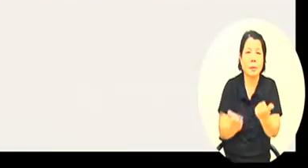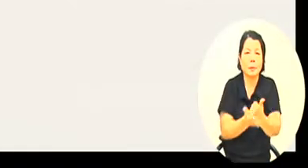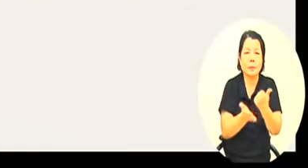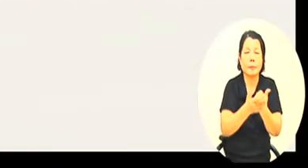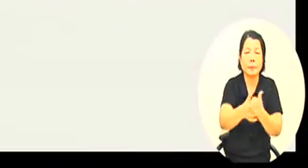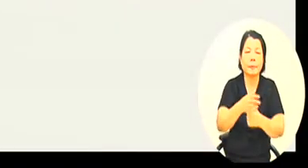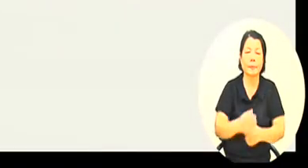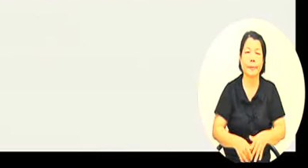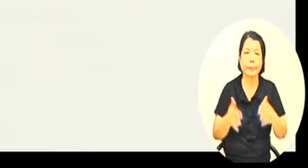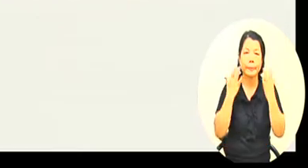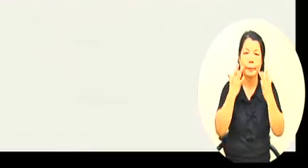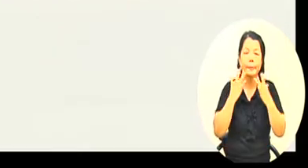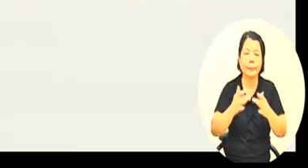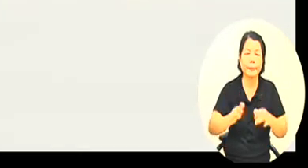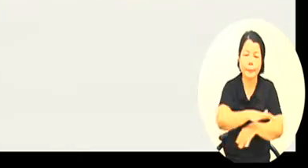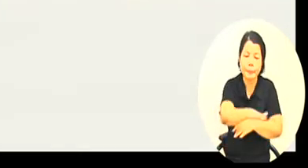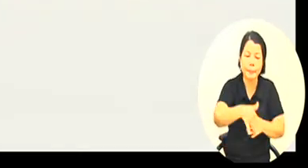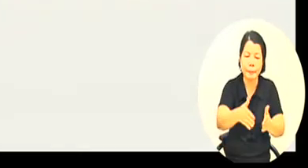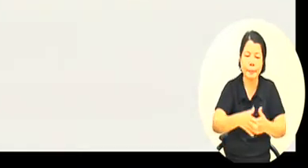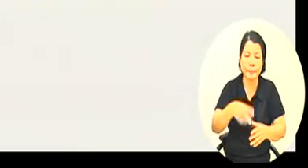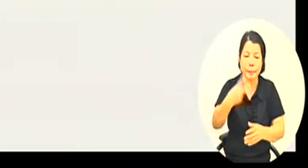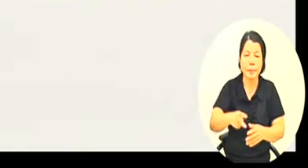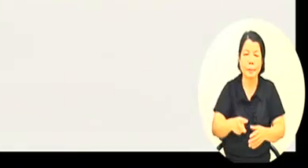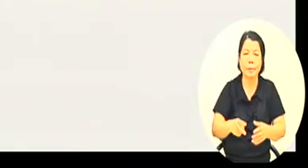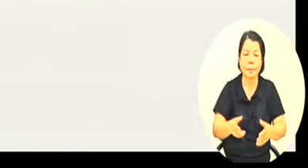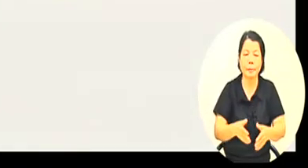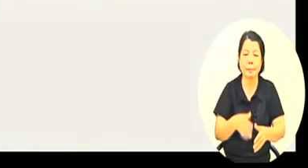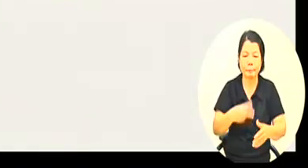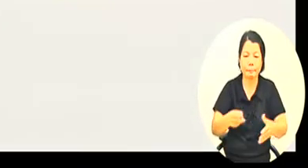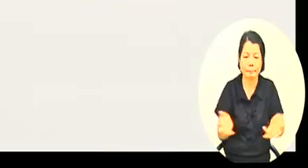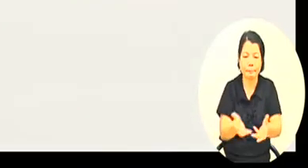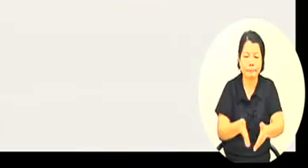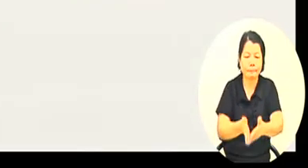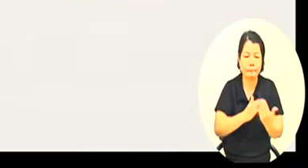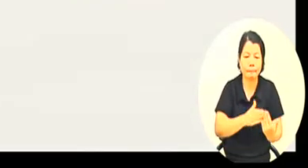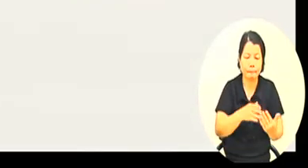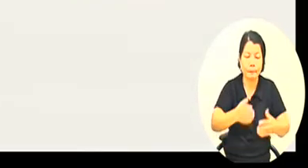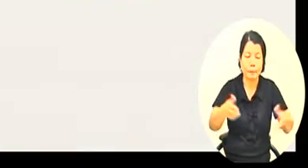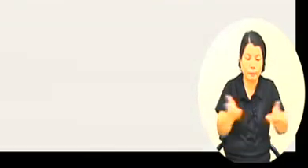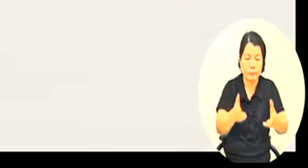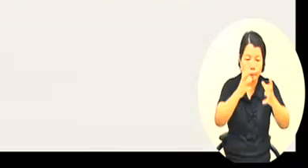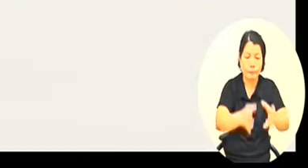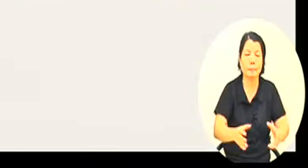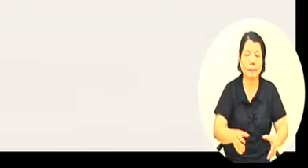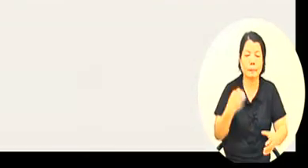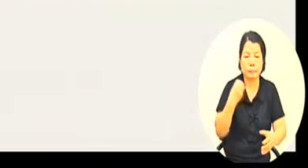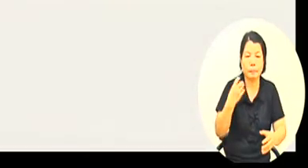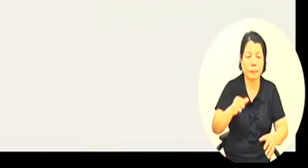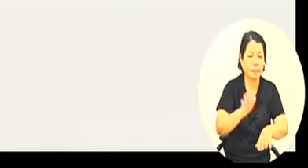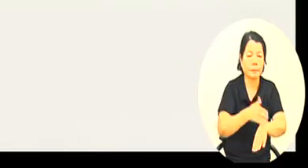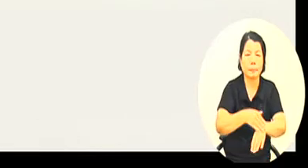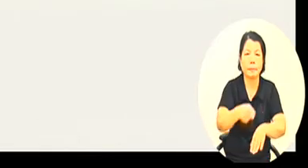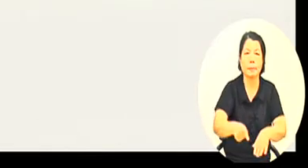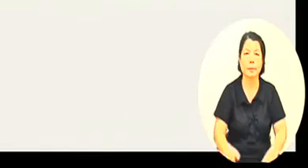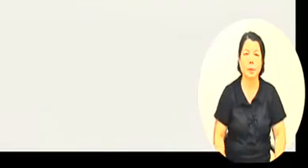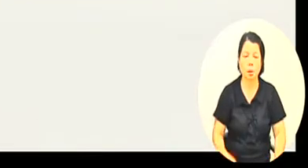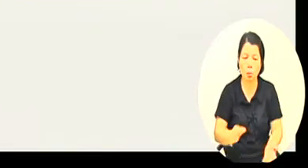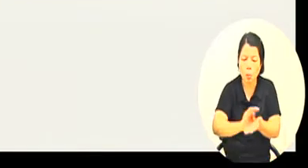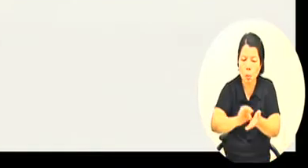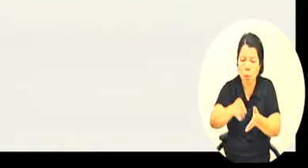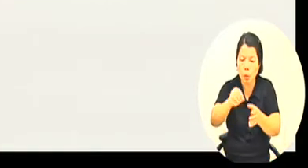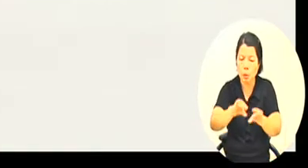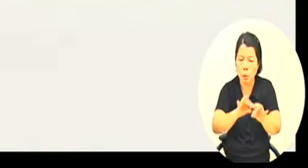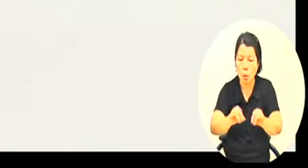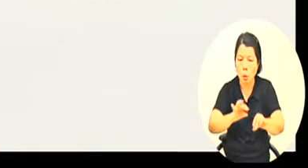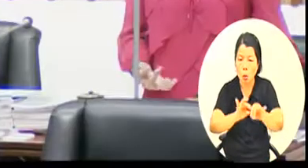有市场都不再新建了，那不再新建，问题是我们很多的市场用地都在一个很好的地点。然后问